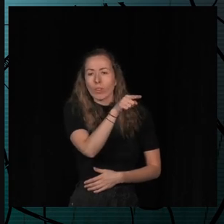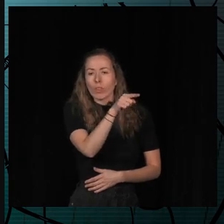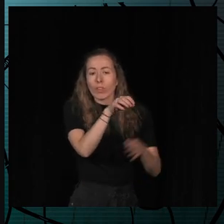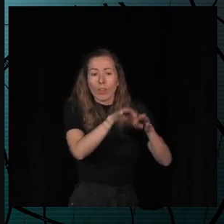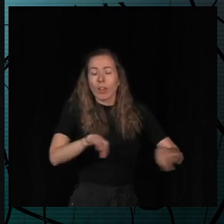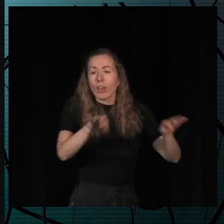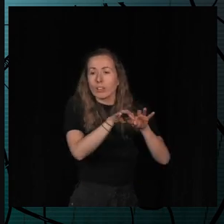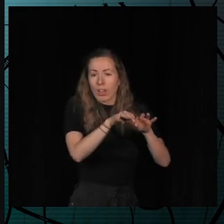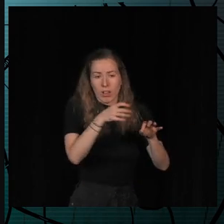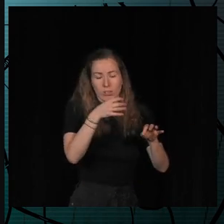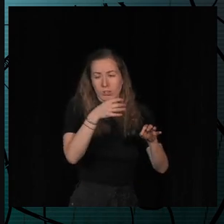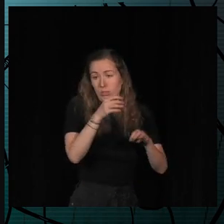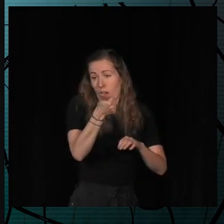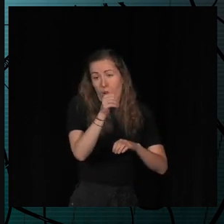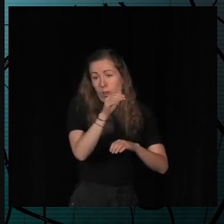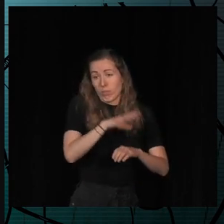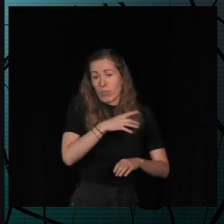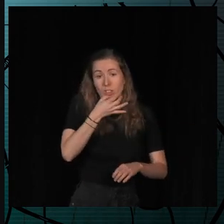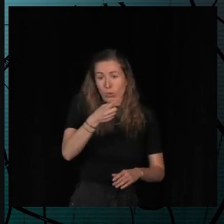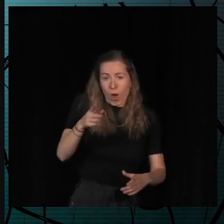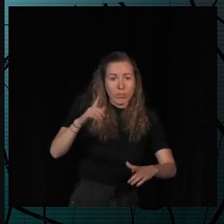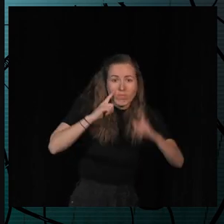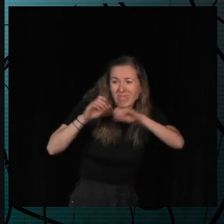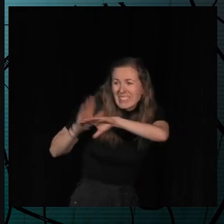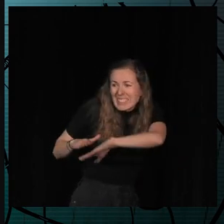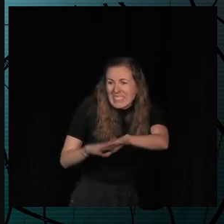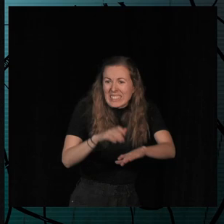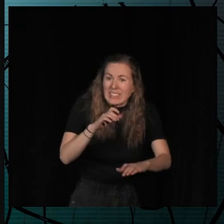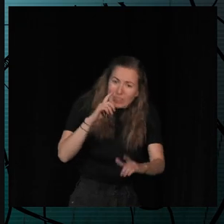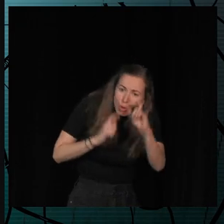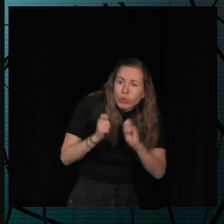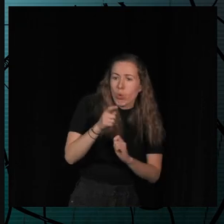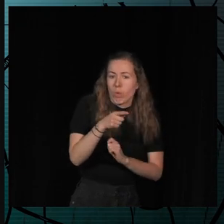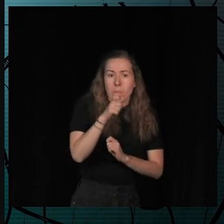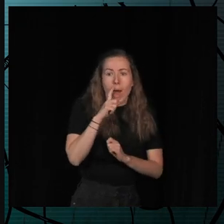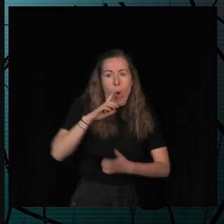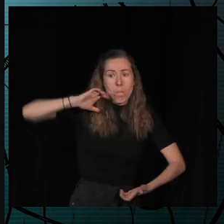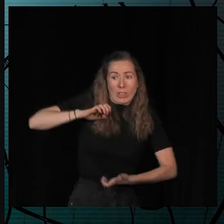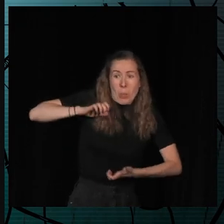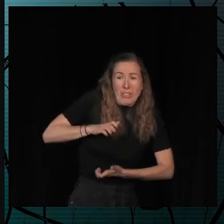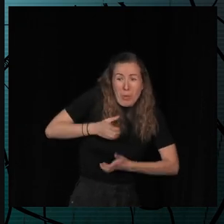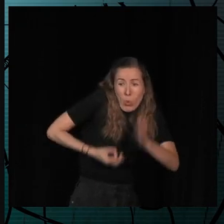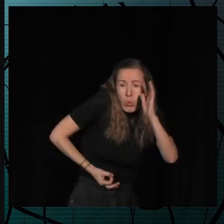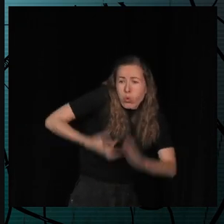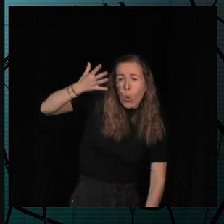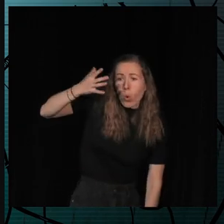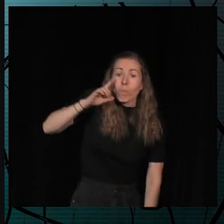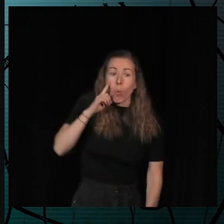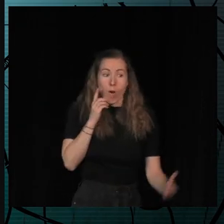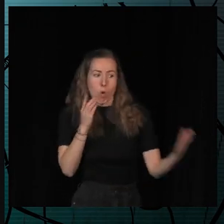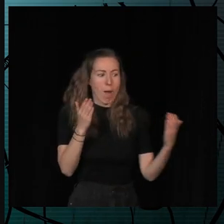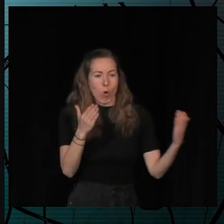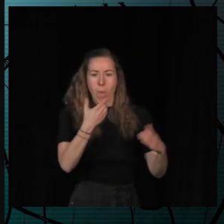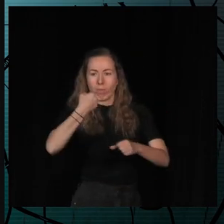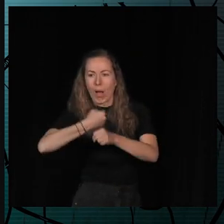un un cri en évoquant que les parents sont épuisés ils sont trop sous pression lié à ce que ça doit être la comparaison et cetera